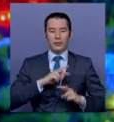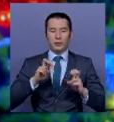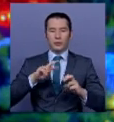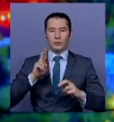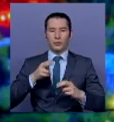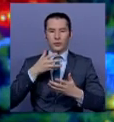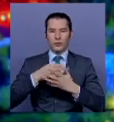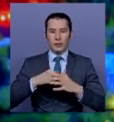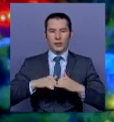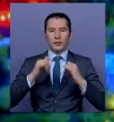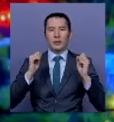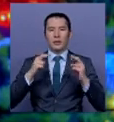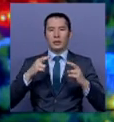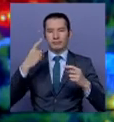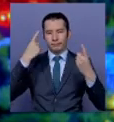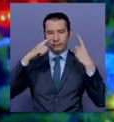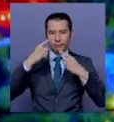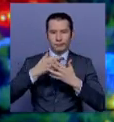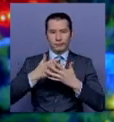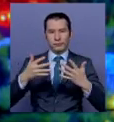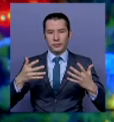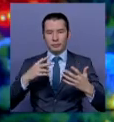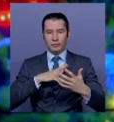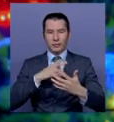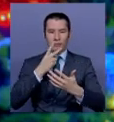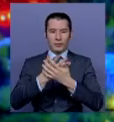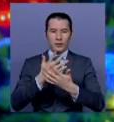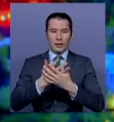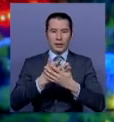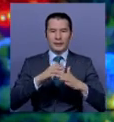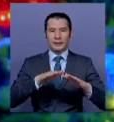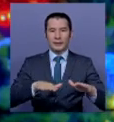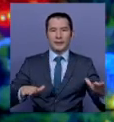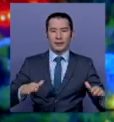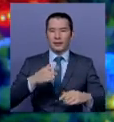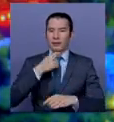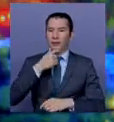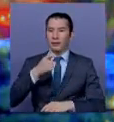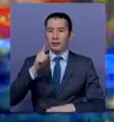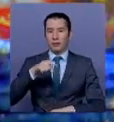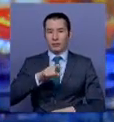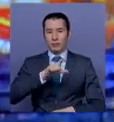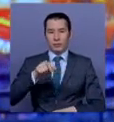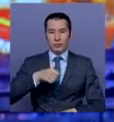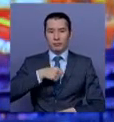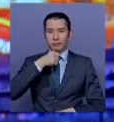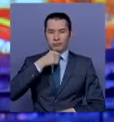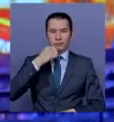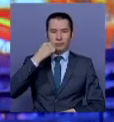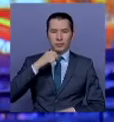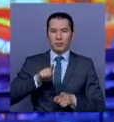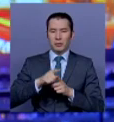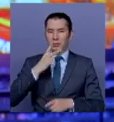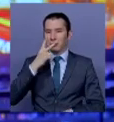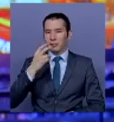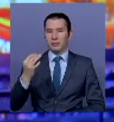жолында түрлі жобалар жасап, көрермен назарына ұсынуда. Кішкентай көрермендерді ғана емес, ересектердің өзін сан қилы қуыршақ өнеріне